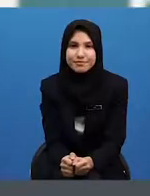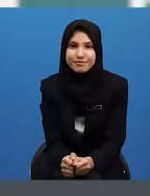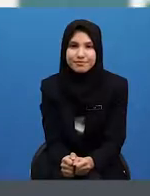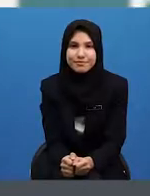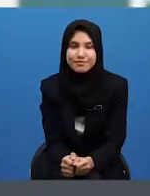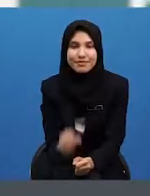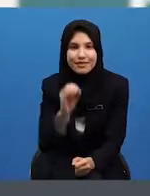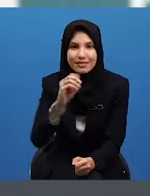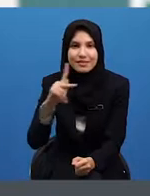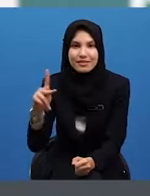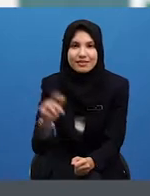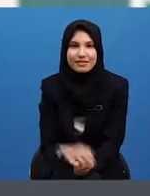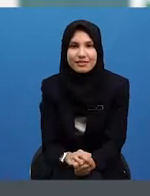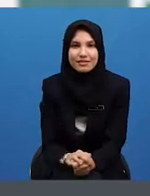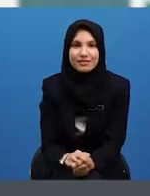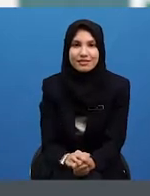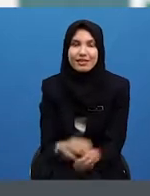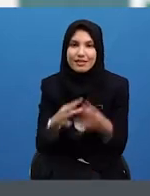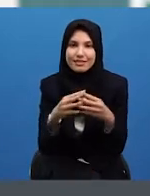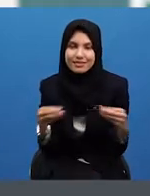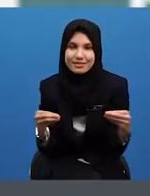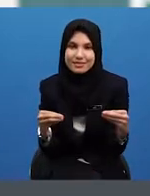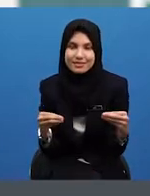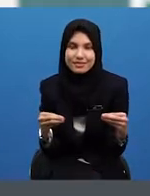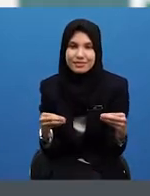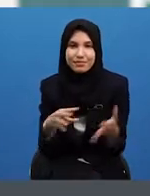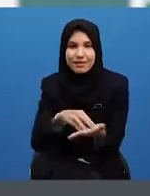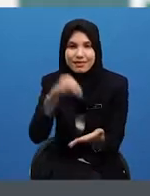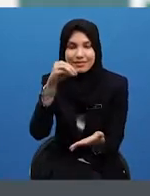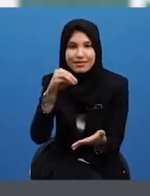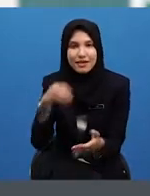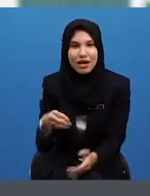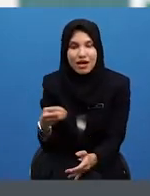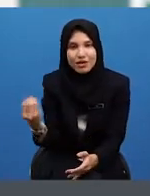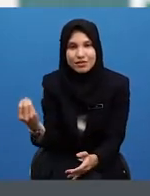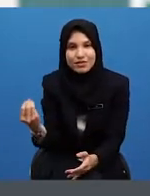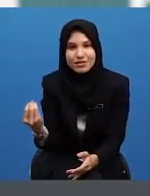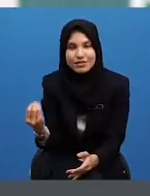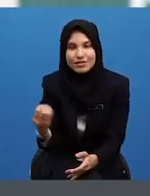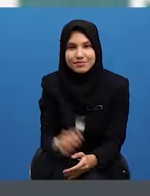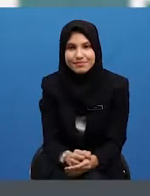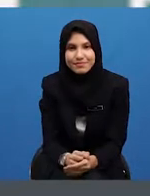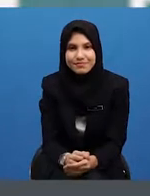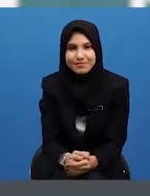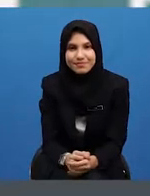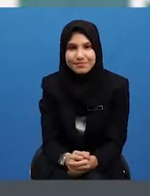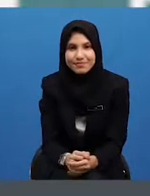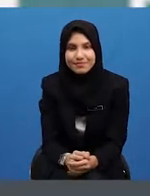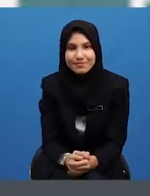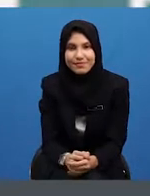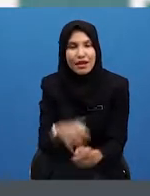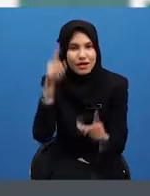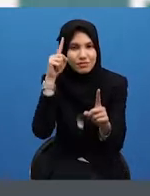Oke kita selesai mempelajari objektif yang kedua tadi